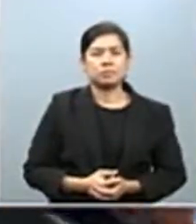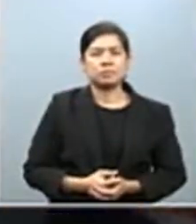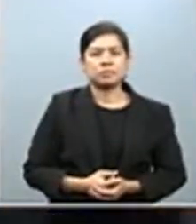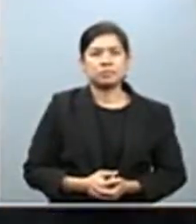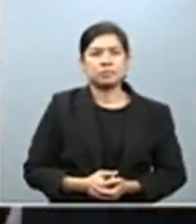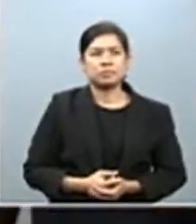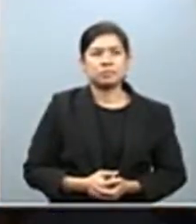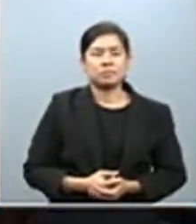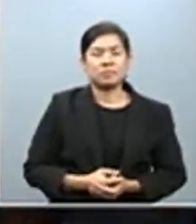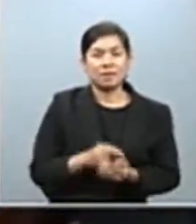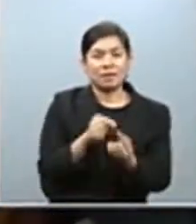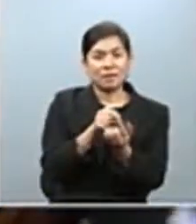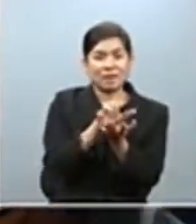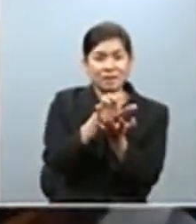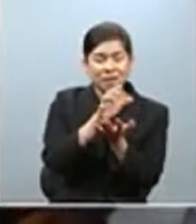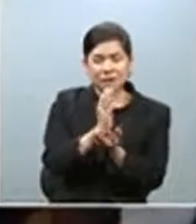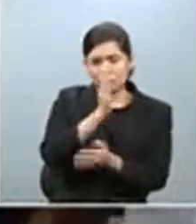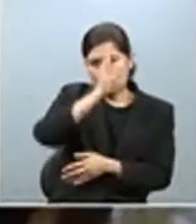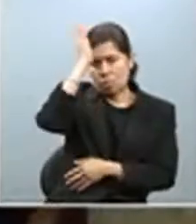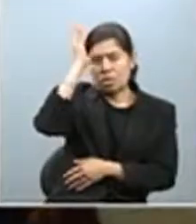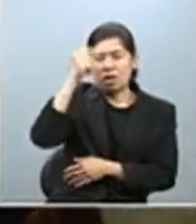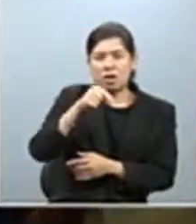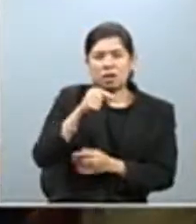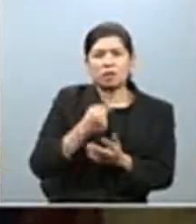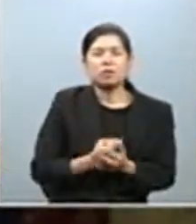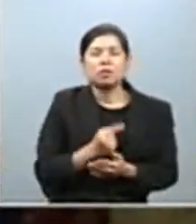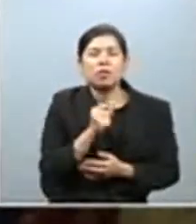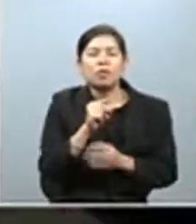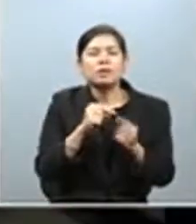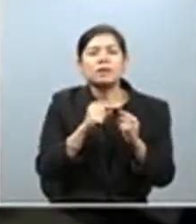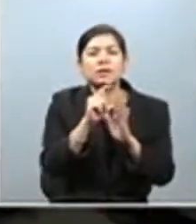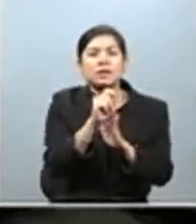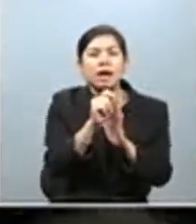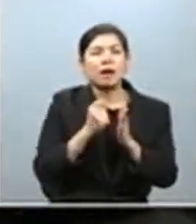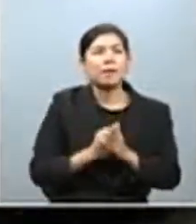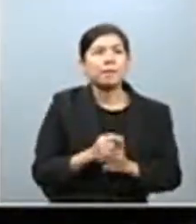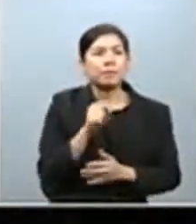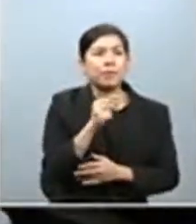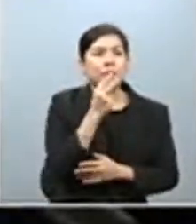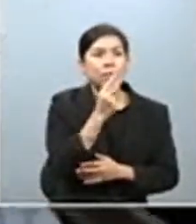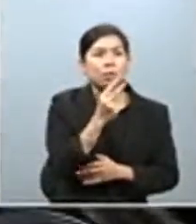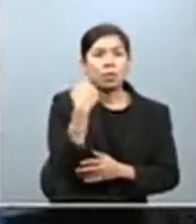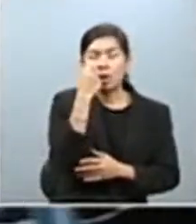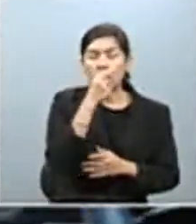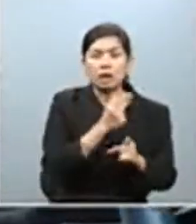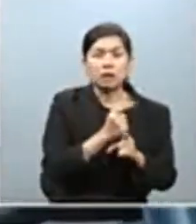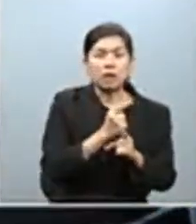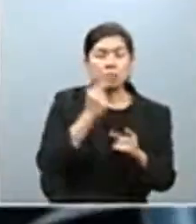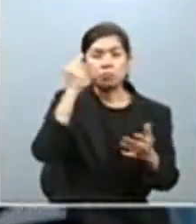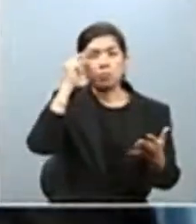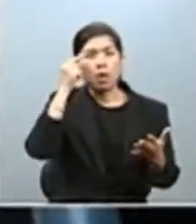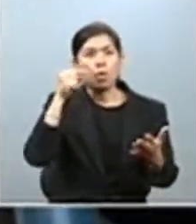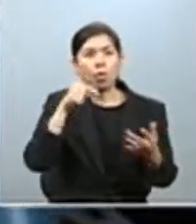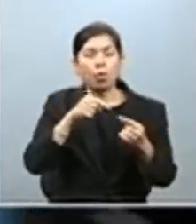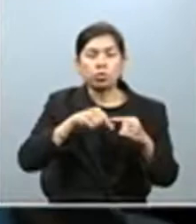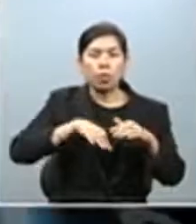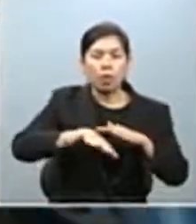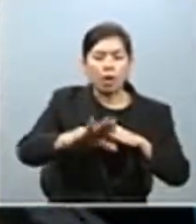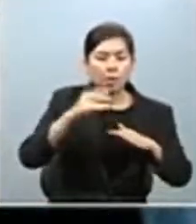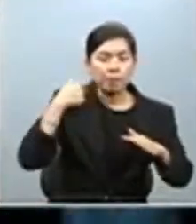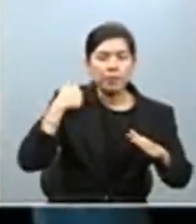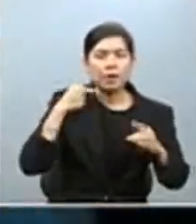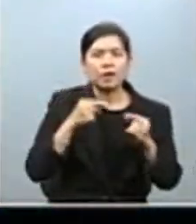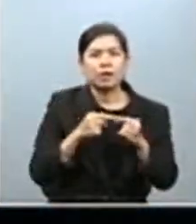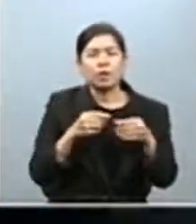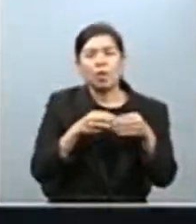อีกัวน่าบุกตึกแถวเมืองตากจ้าของใครไม่รู้เลี้ยงแล้วหลุดออกมาเดือดร้อนพี่กู้ภัยต้องเสียเหงื่อต